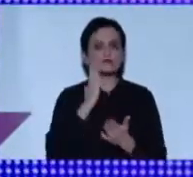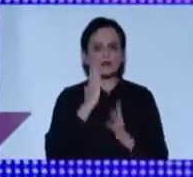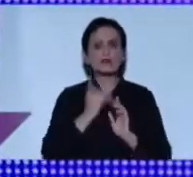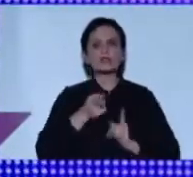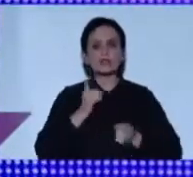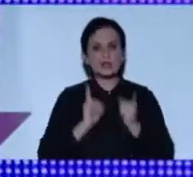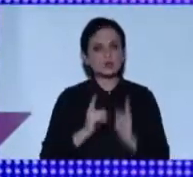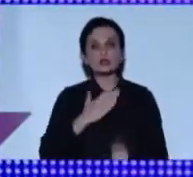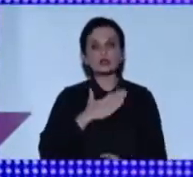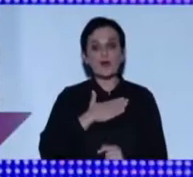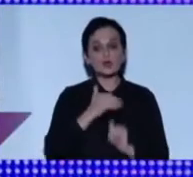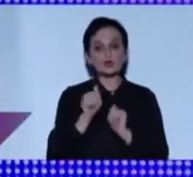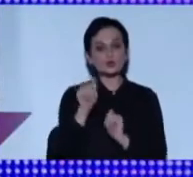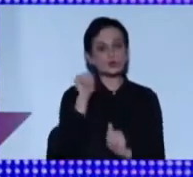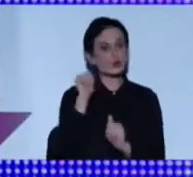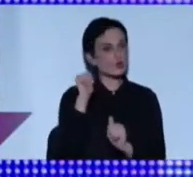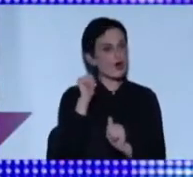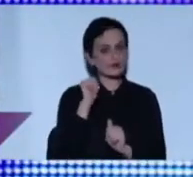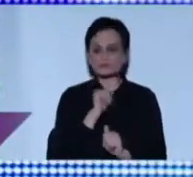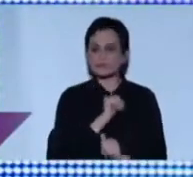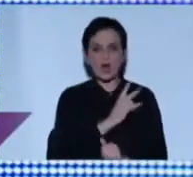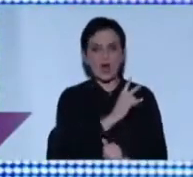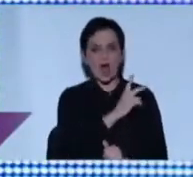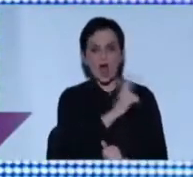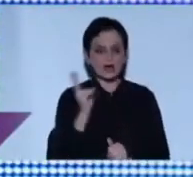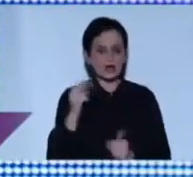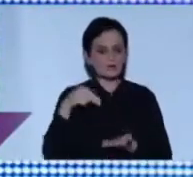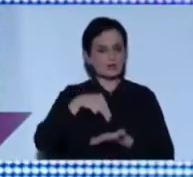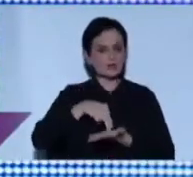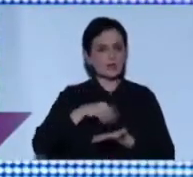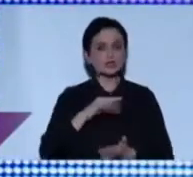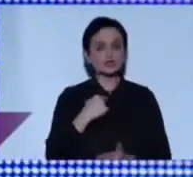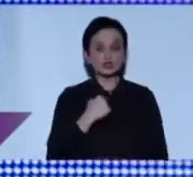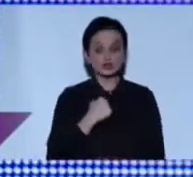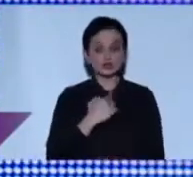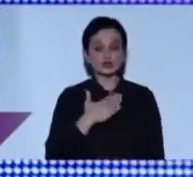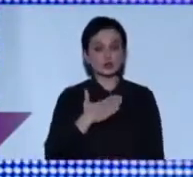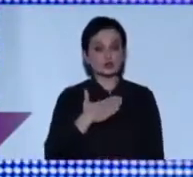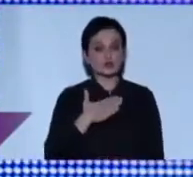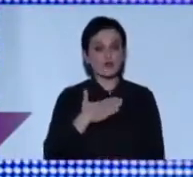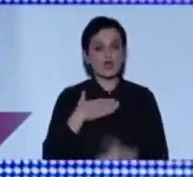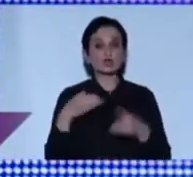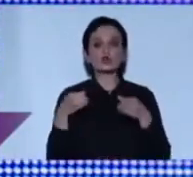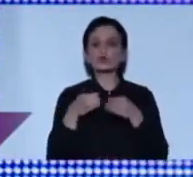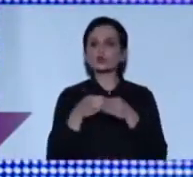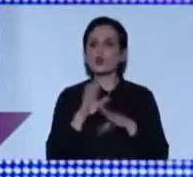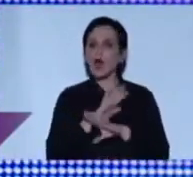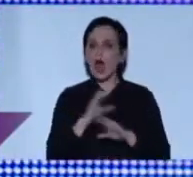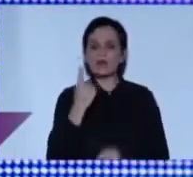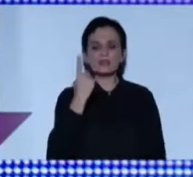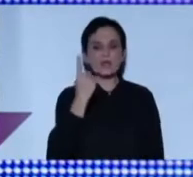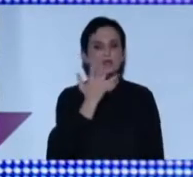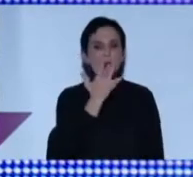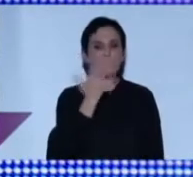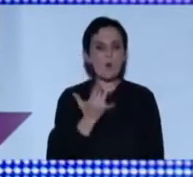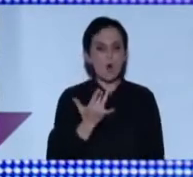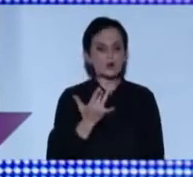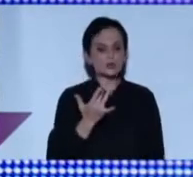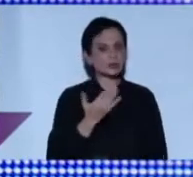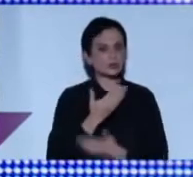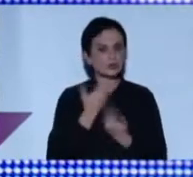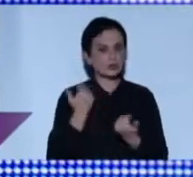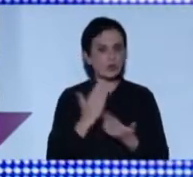Რეალურად ჩვენს უკან არავინ არ დგას. ჩვენ ვართ პოლიტიკოს ჩვენს გუნდში არც ერთი პოლიტიკოსი არ არის